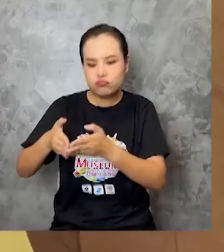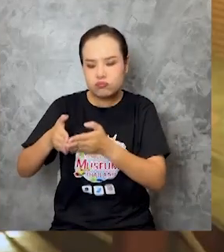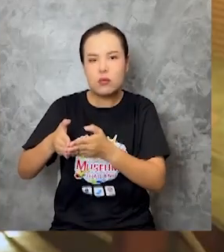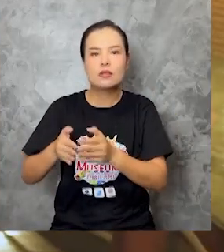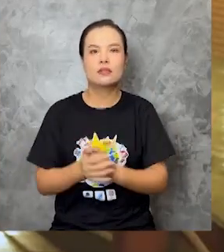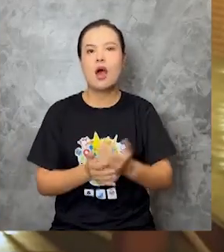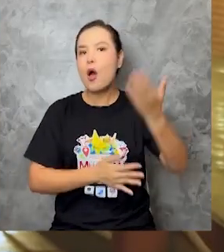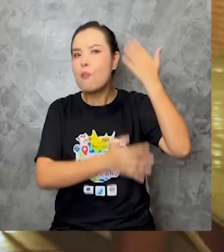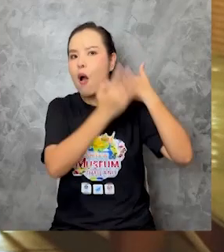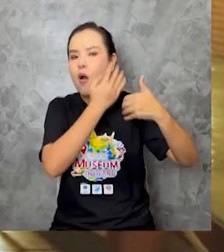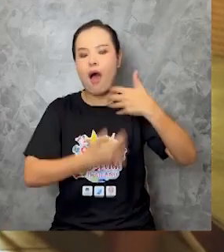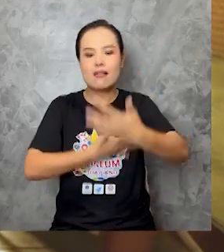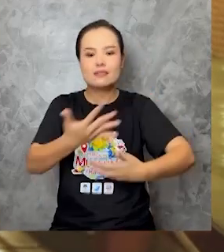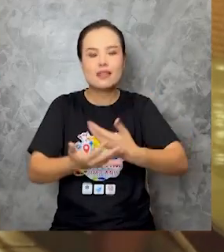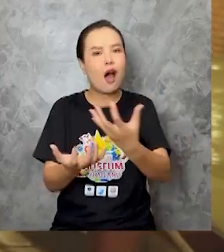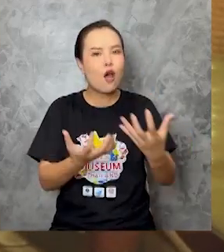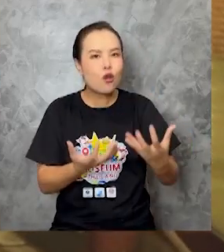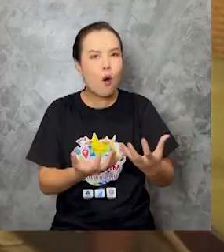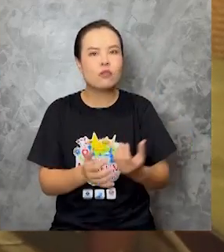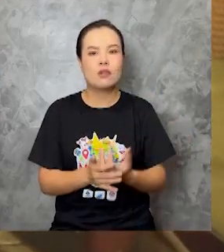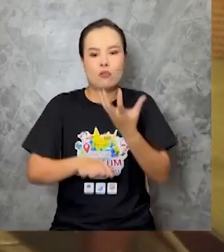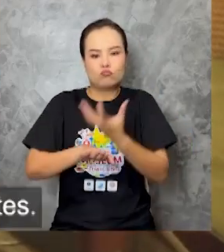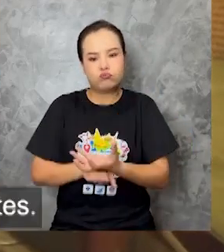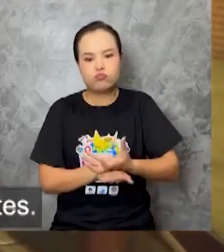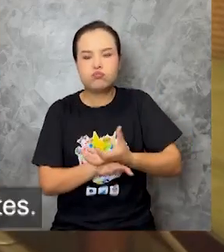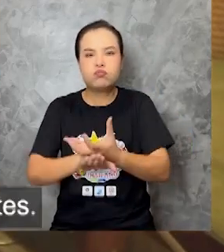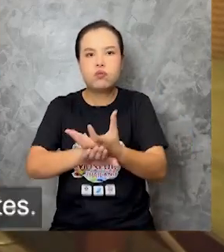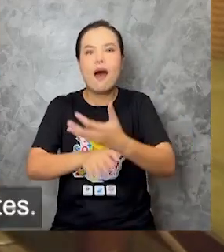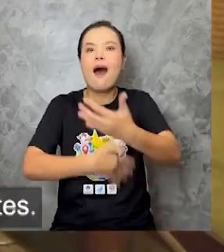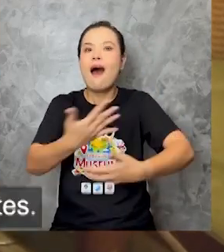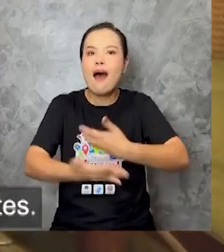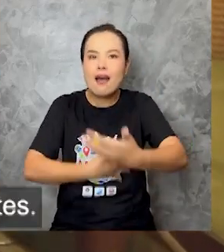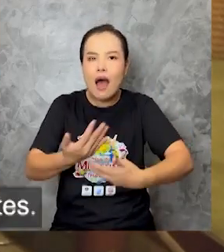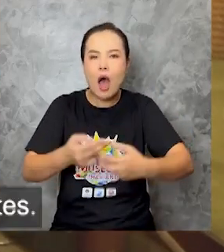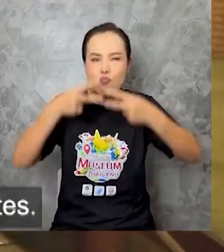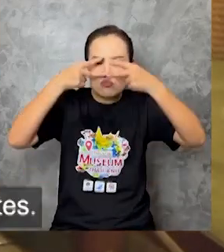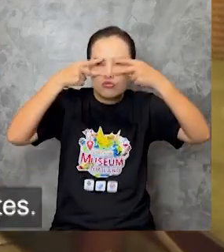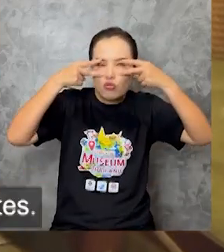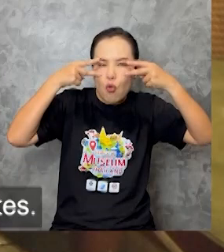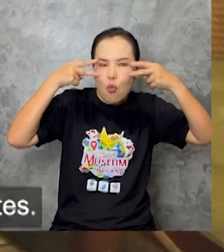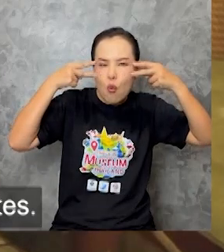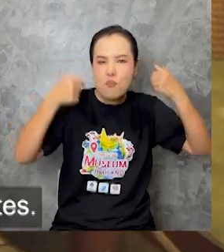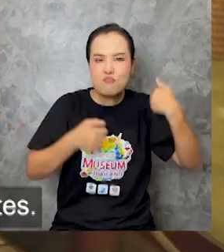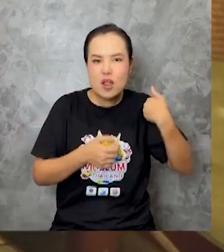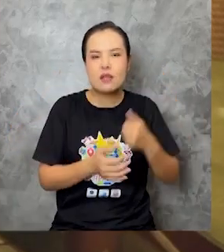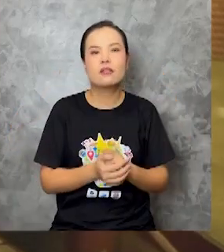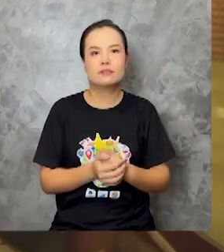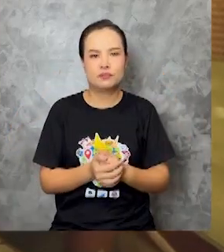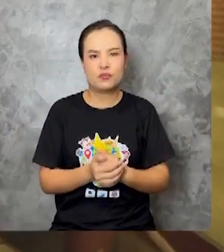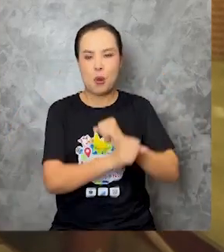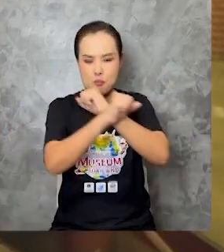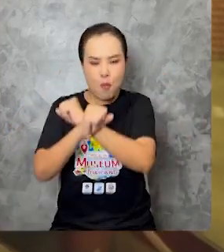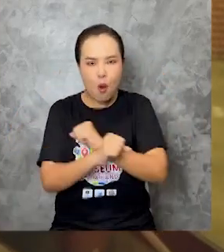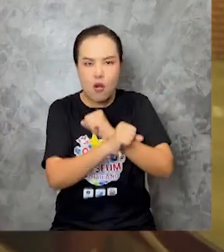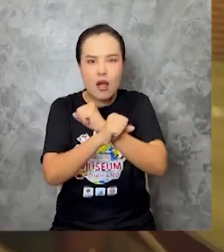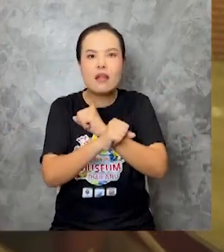ใหญ่ด้วยเพราะว่าในสมัยก่อนเวลามีการค้าขายครับมันก็เส้นทางการค้าทางทะเลพอมีพ่อค้าปุ๊บมันก็ต้องมีโจรสลัดด้วยครับก็ต้องติด